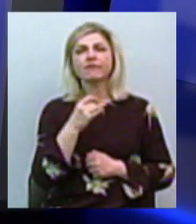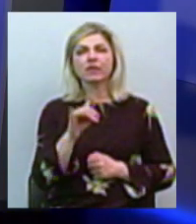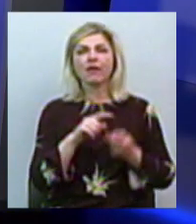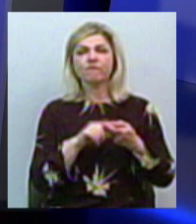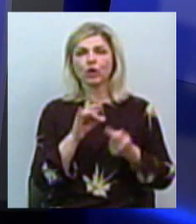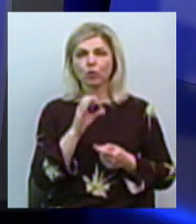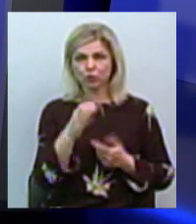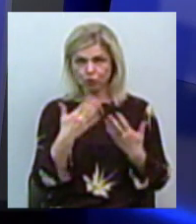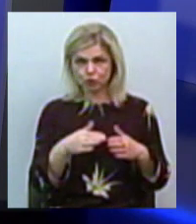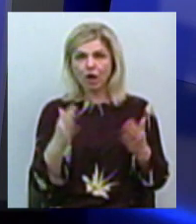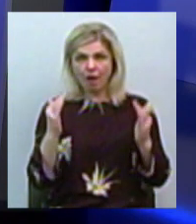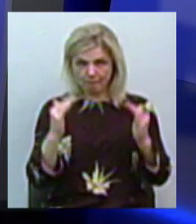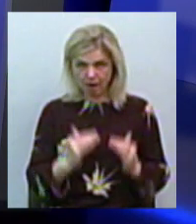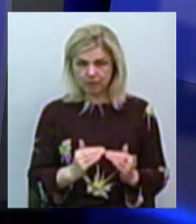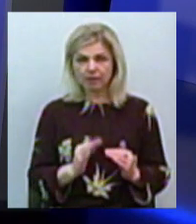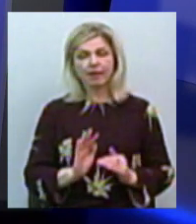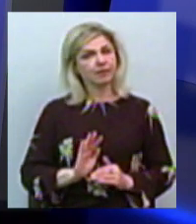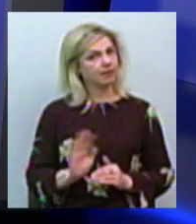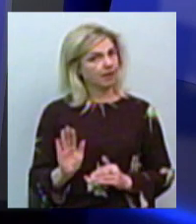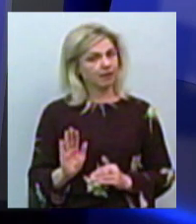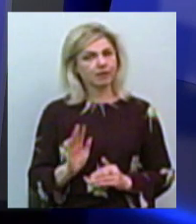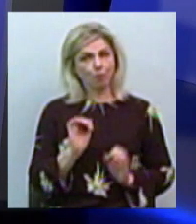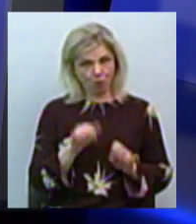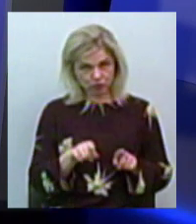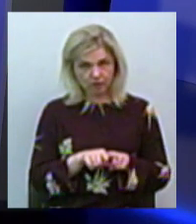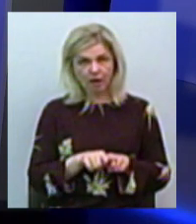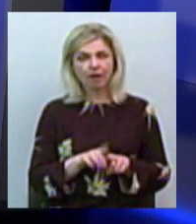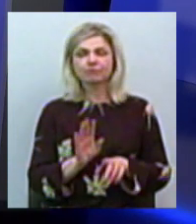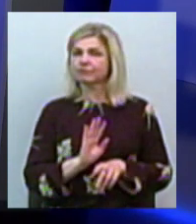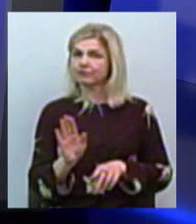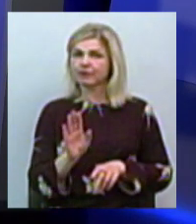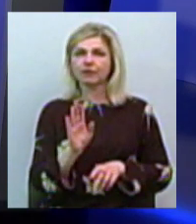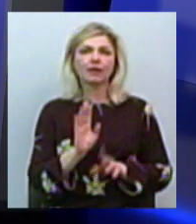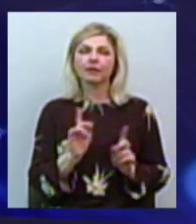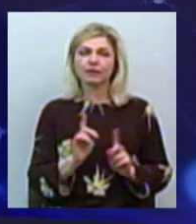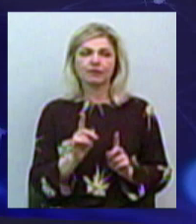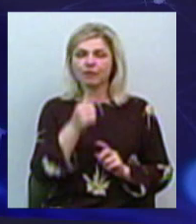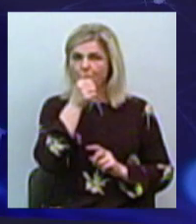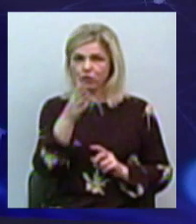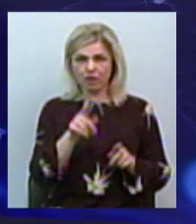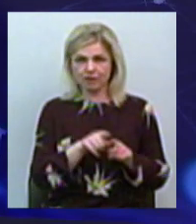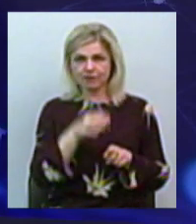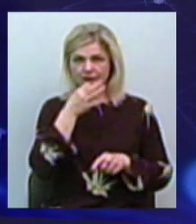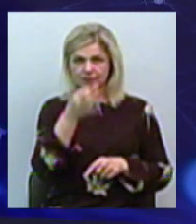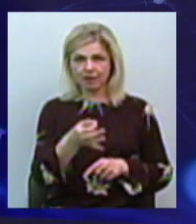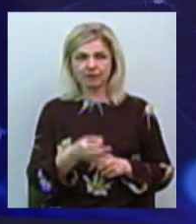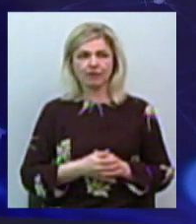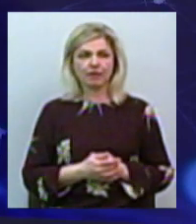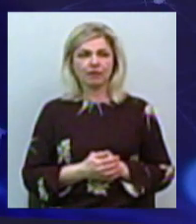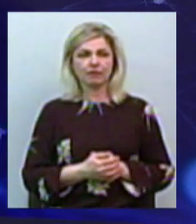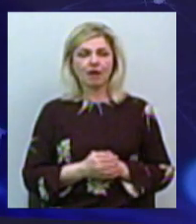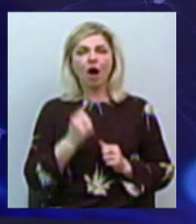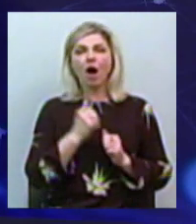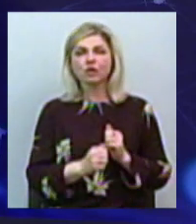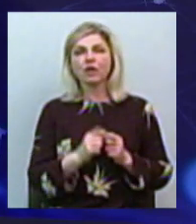вже йде на спад? Ні, це не... Чи можна так сказати? Неможливо це сказати, тому що, скажімо так, кожний